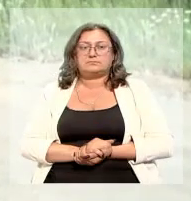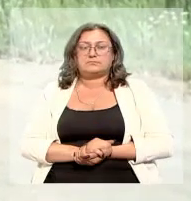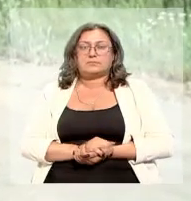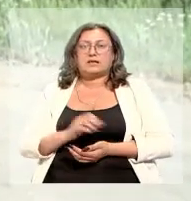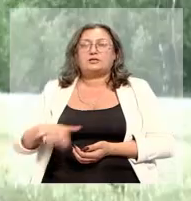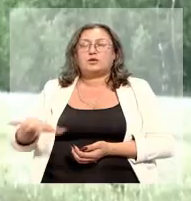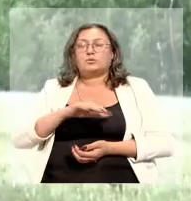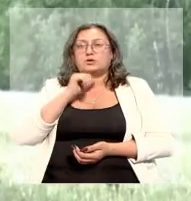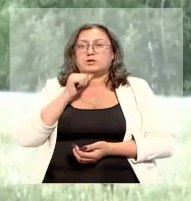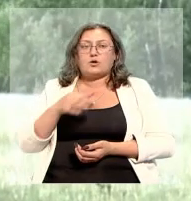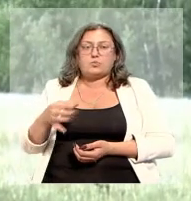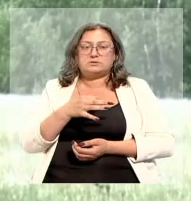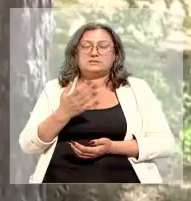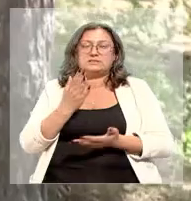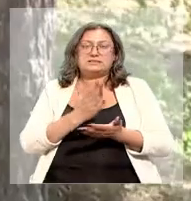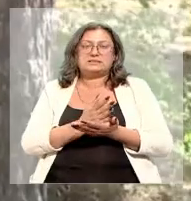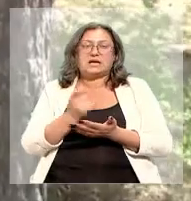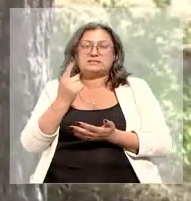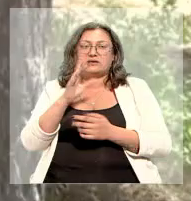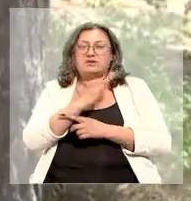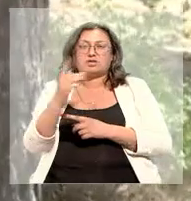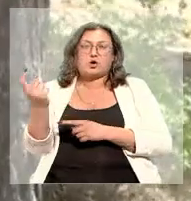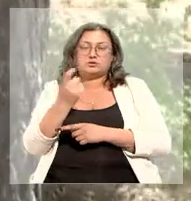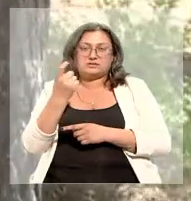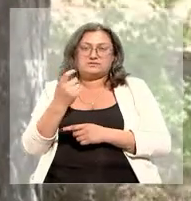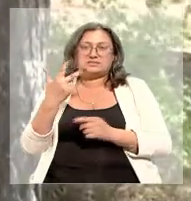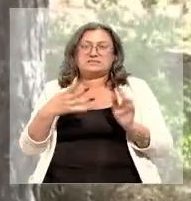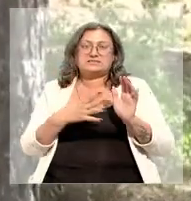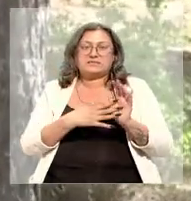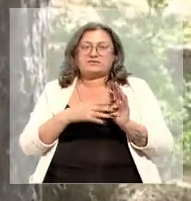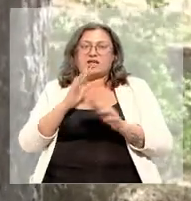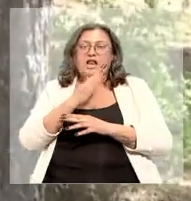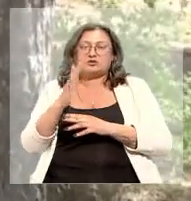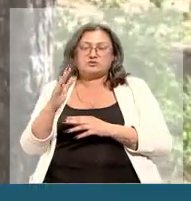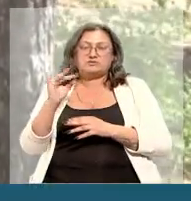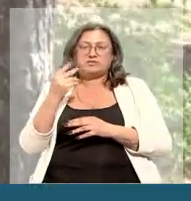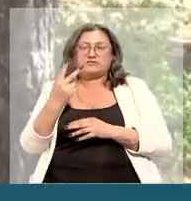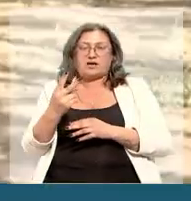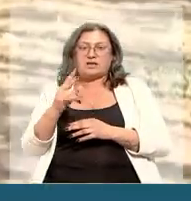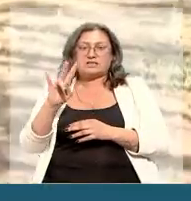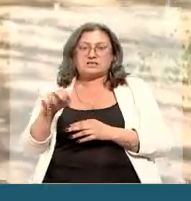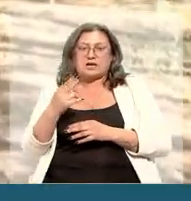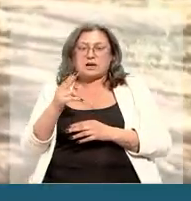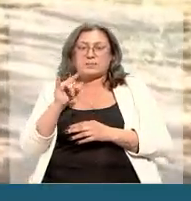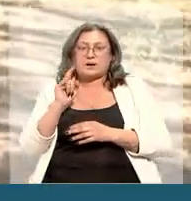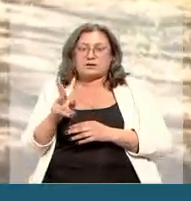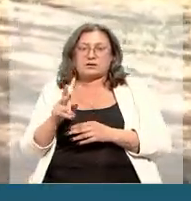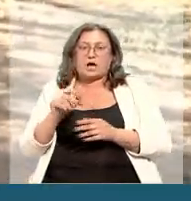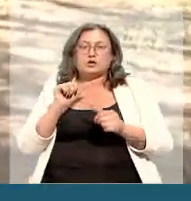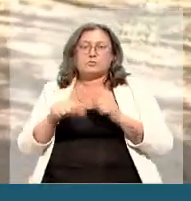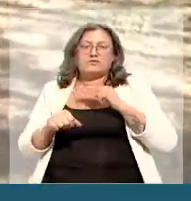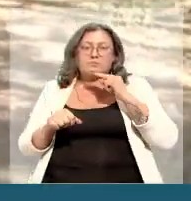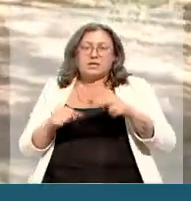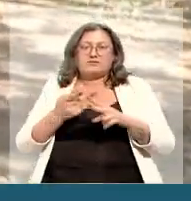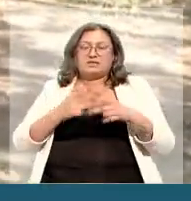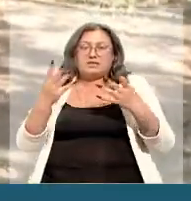На территории Кустанайской области действует 11 лесных хозяйств, 39 лесничеств и 2 национальных парка. Особое